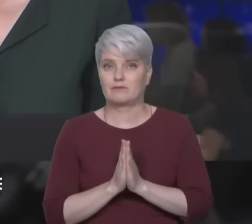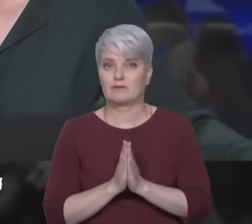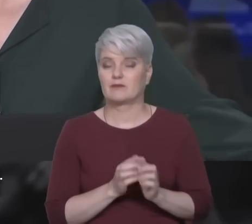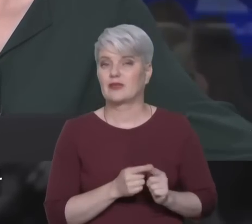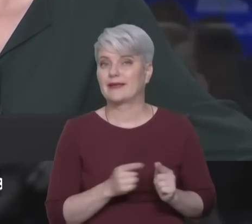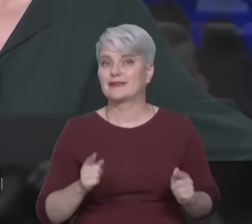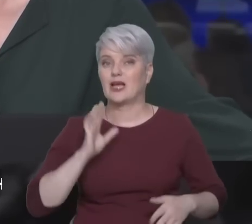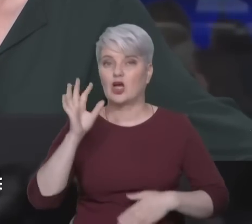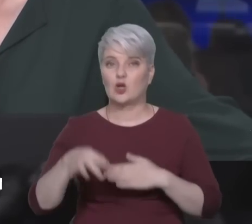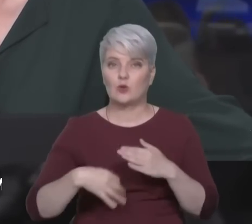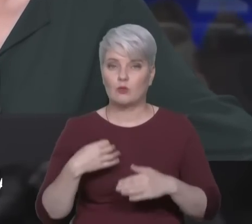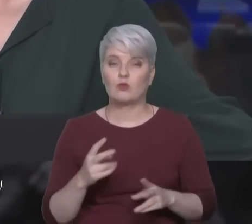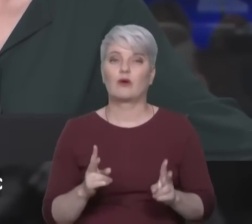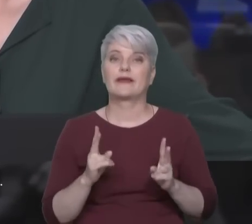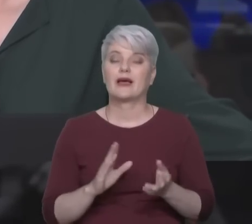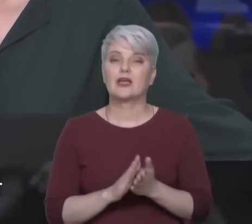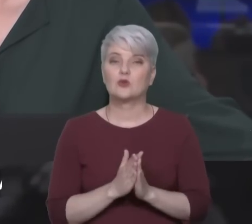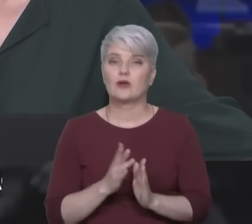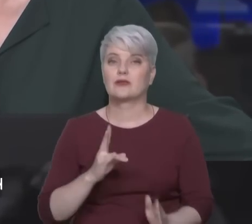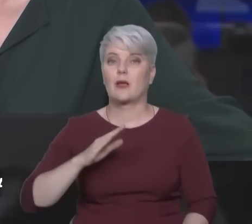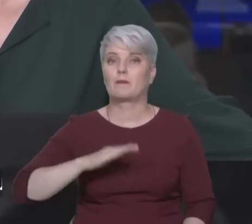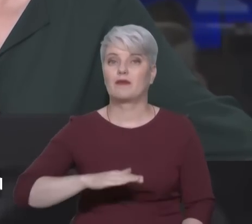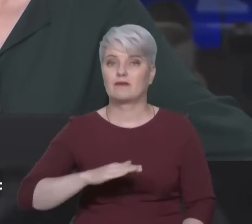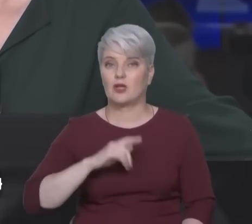добу, яка ситуація на півдні України?